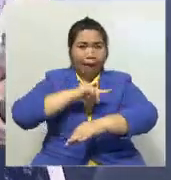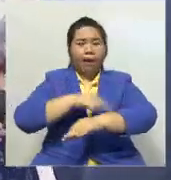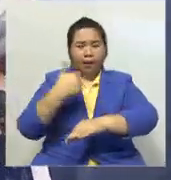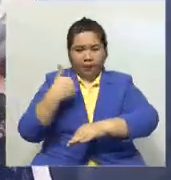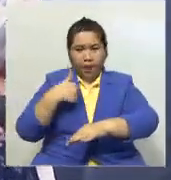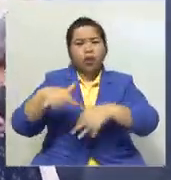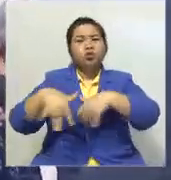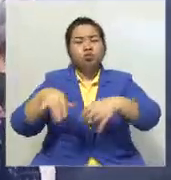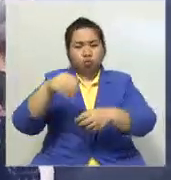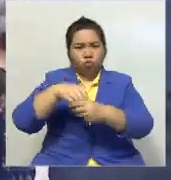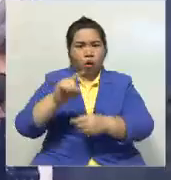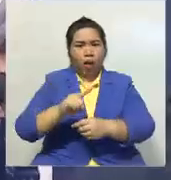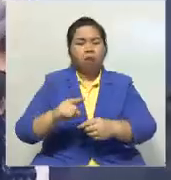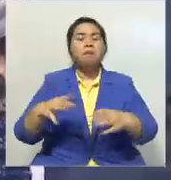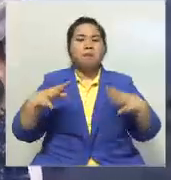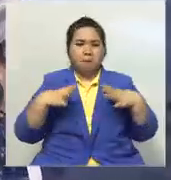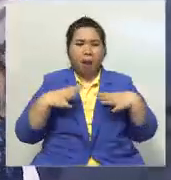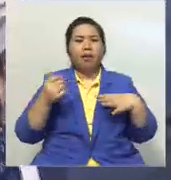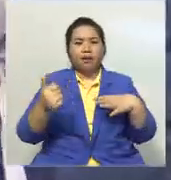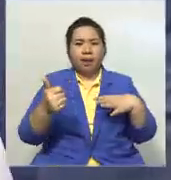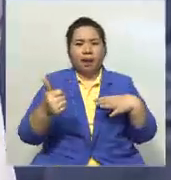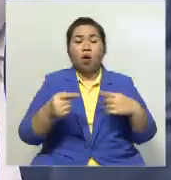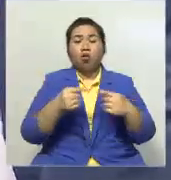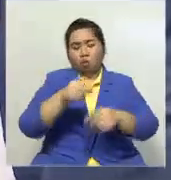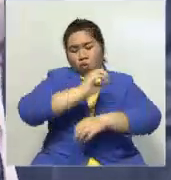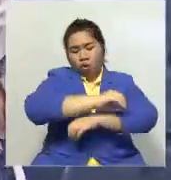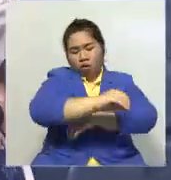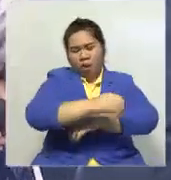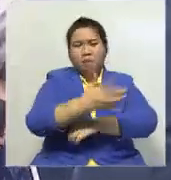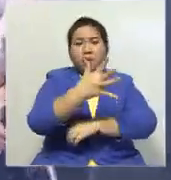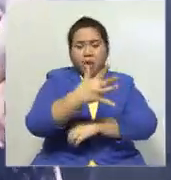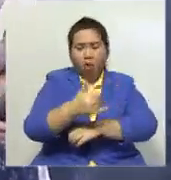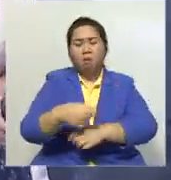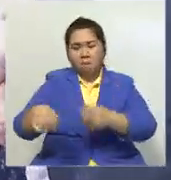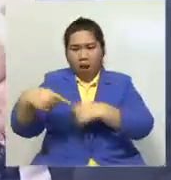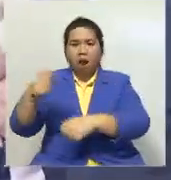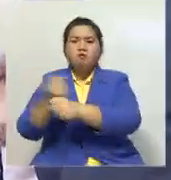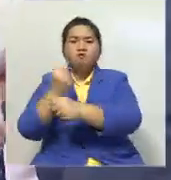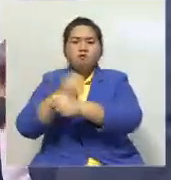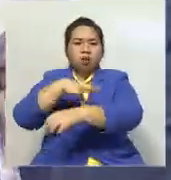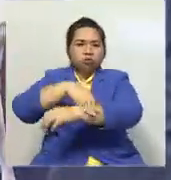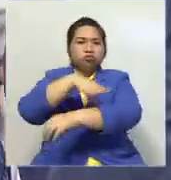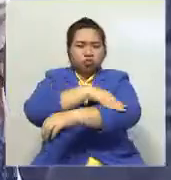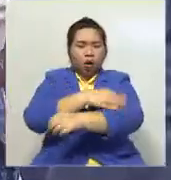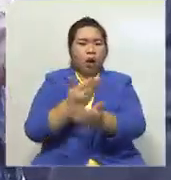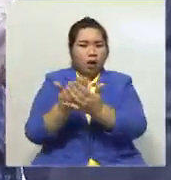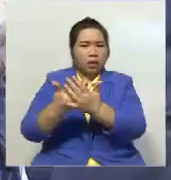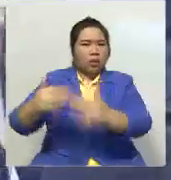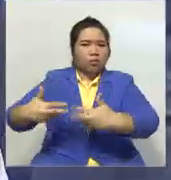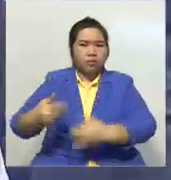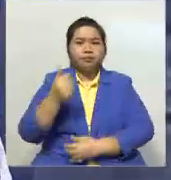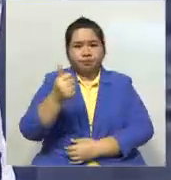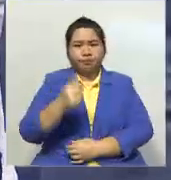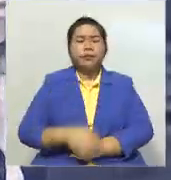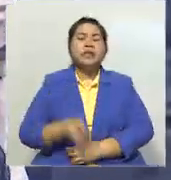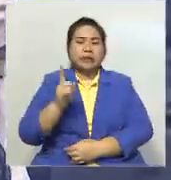ในชุมชนนั้นพักระหว่างช่วงของการทำนามาฝึกอาชีพเรื่องของการนวดสร้างรายได้ที่ยั่งยืนมากยิ่งขึ้นส่วนให